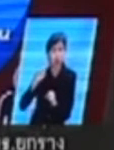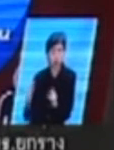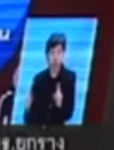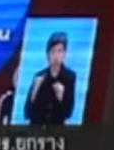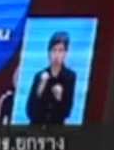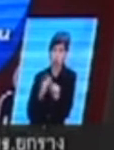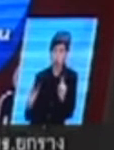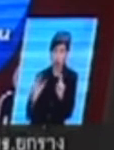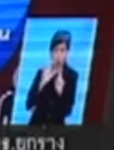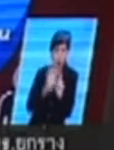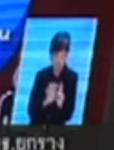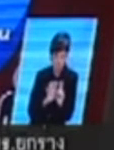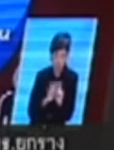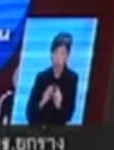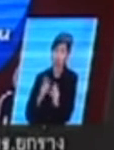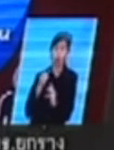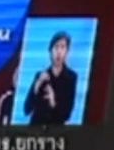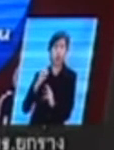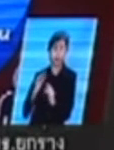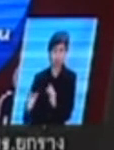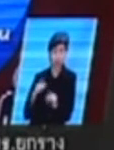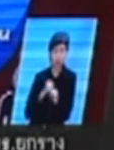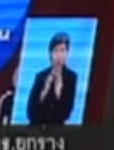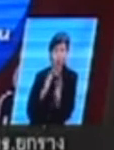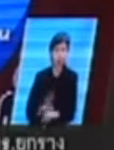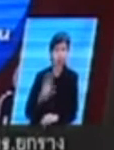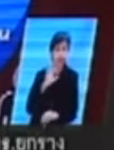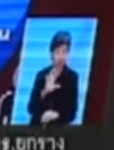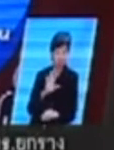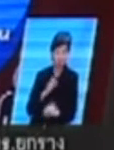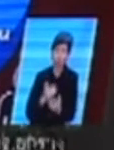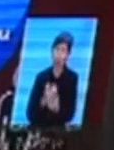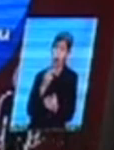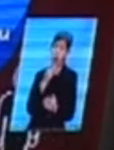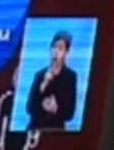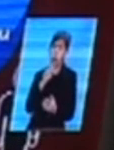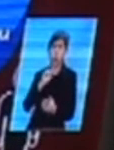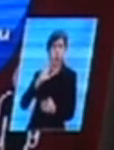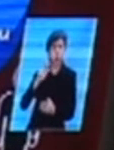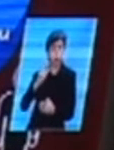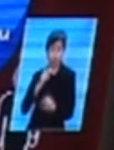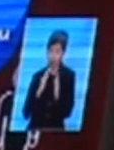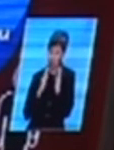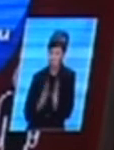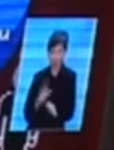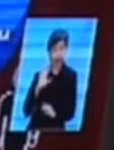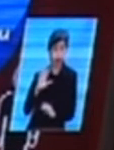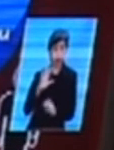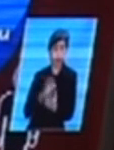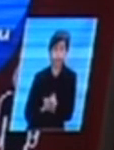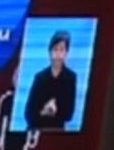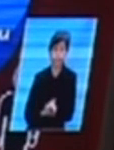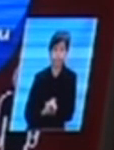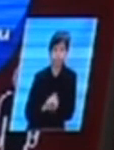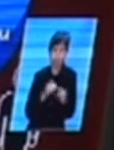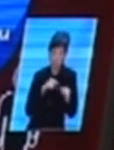หลายตอบโจทย์การปฏิรูปประเทศได้แต่หากนำกลุ่มการเมืองที่มีประสบการณ์ก็จะขัดกับคุณสมบัติของกรรมาธิ